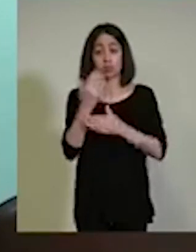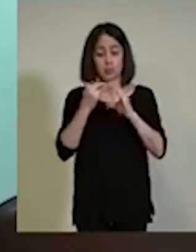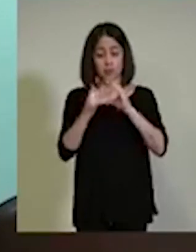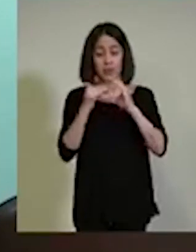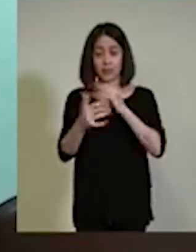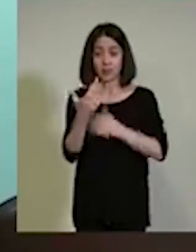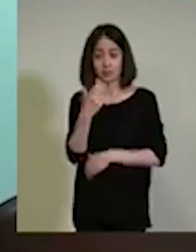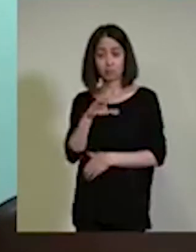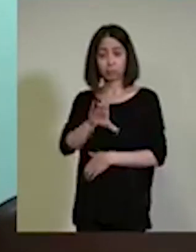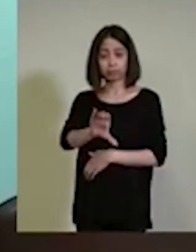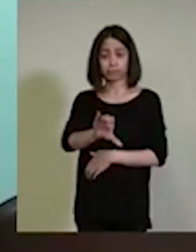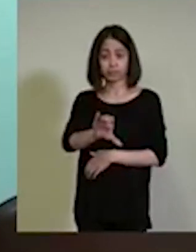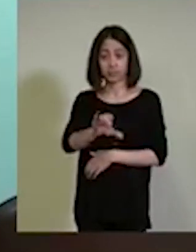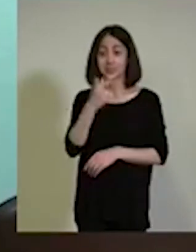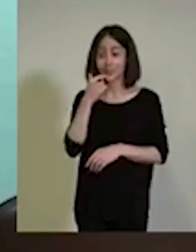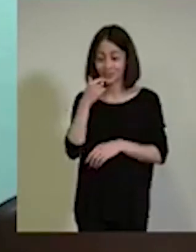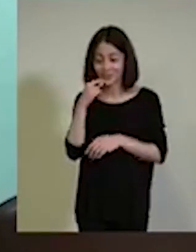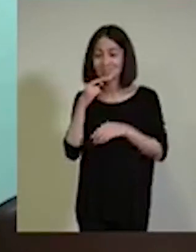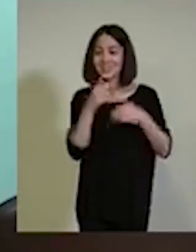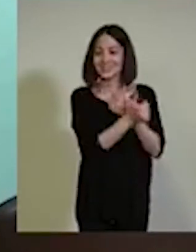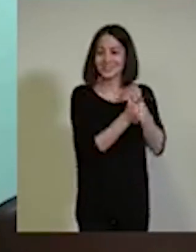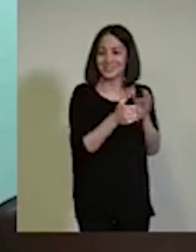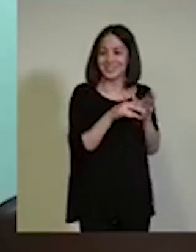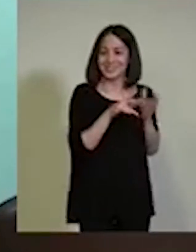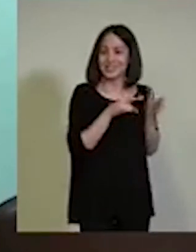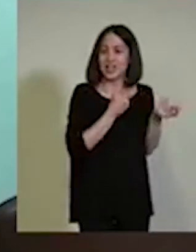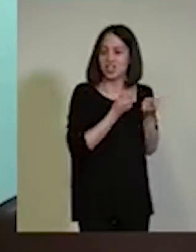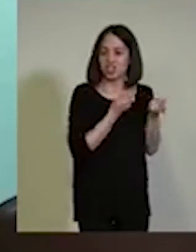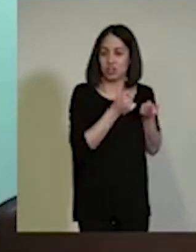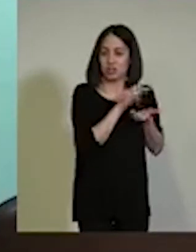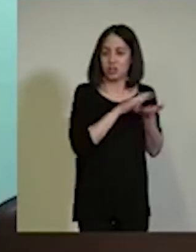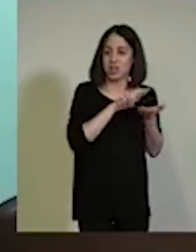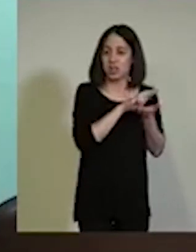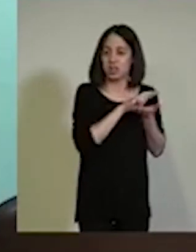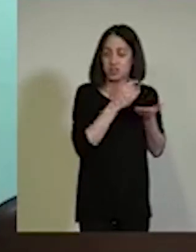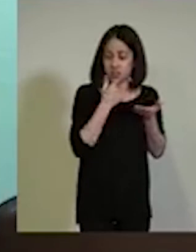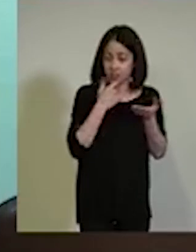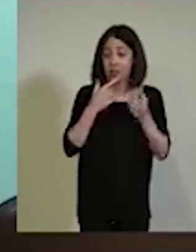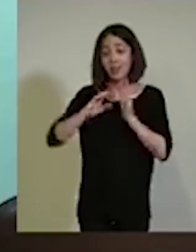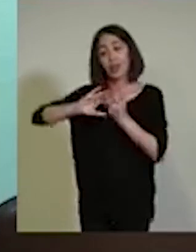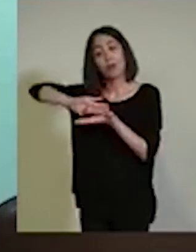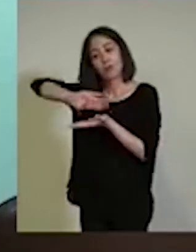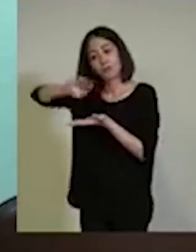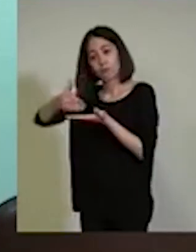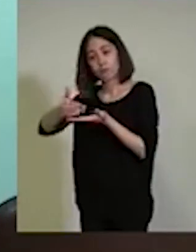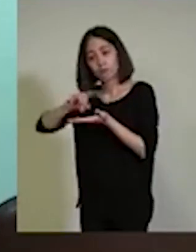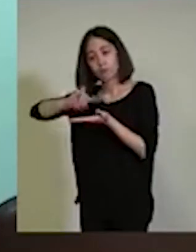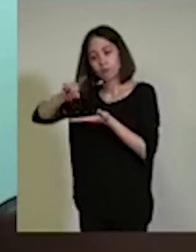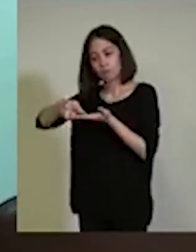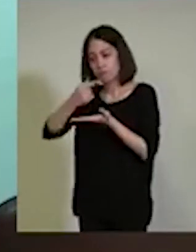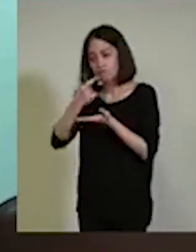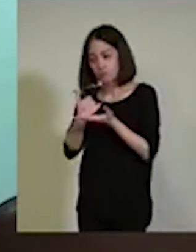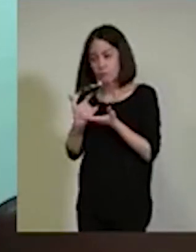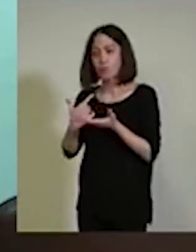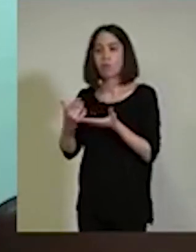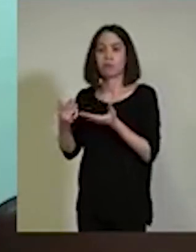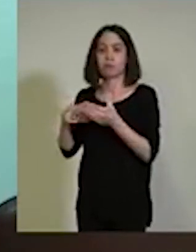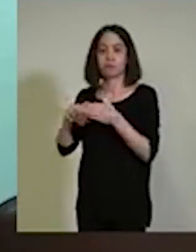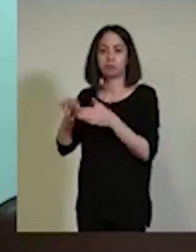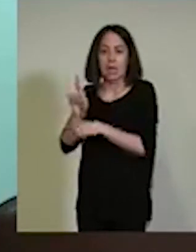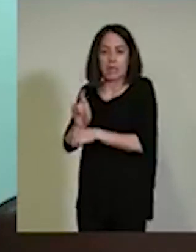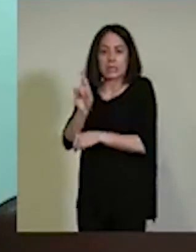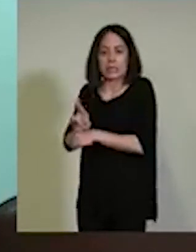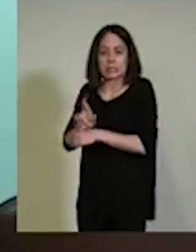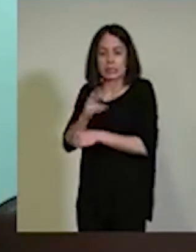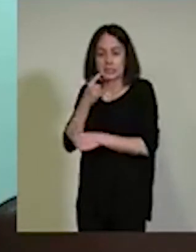en régie. Enfin, en prévoyant un fonds de réserve Covid de plus de 2 millions d'euros pour pouvoir parer aux situations